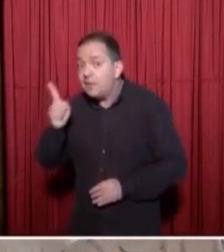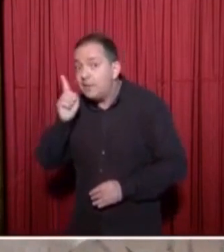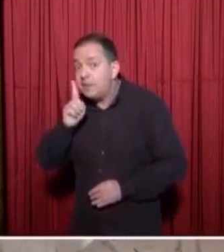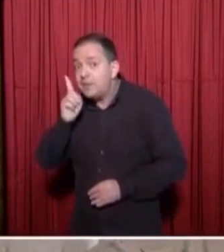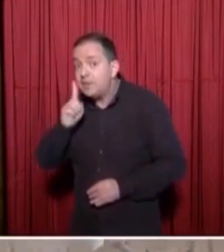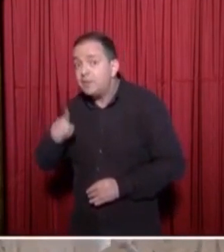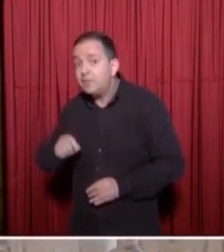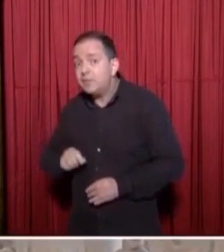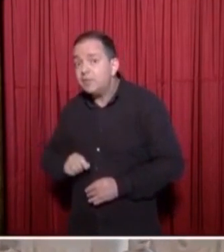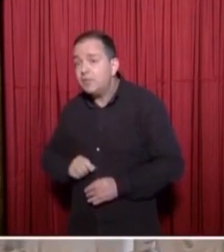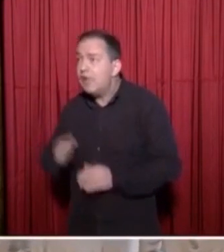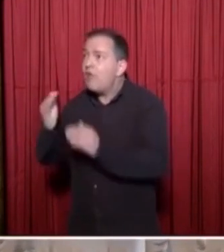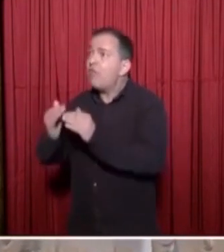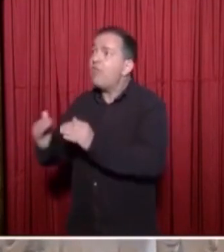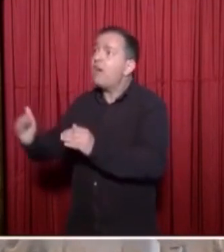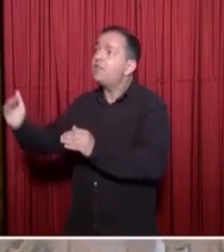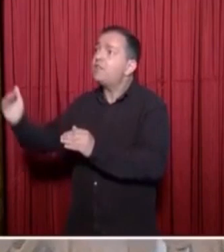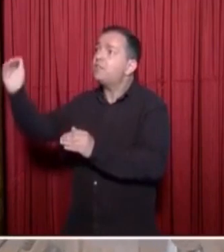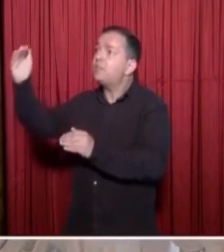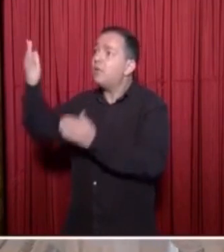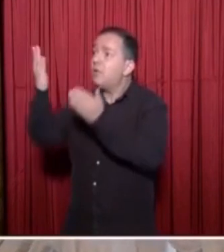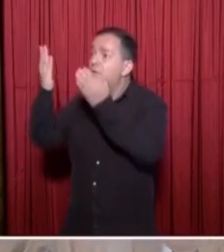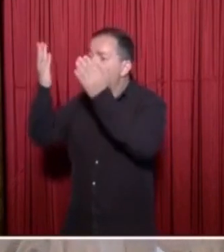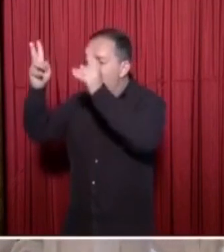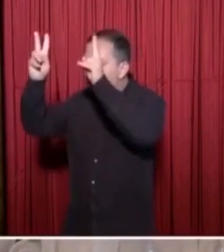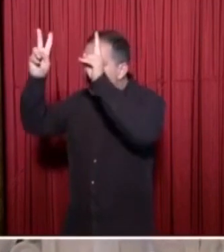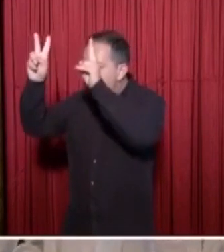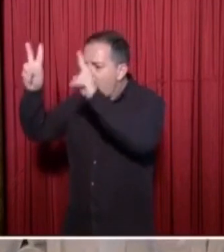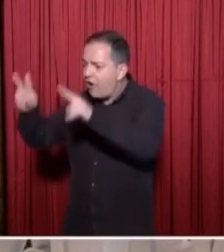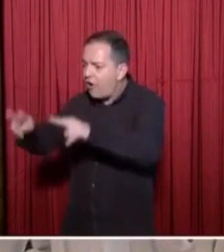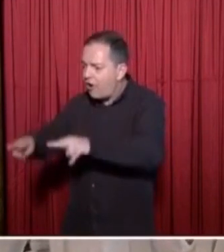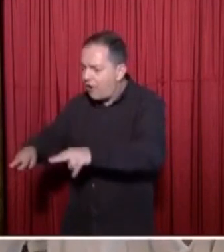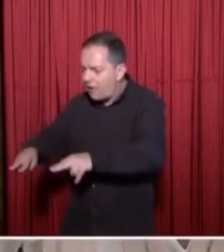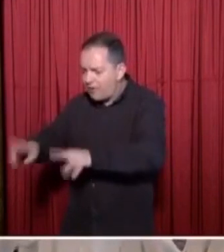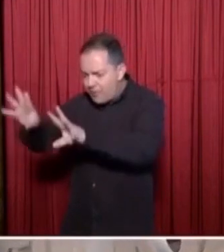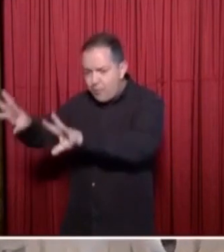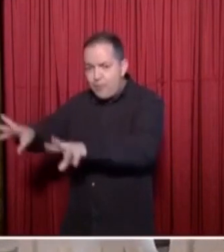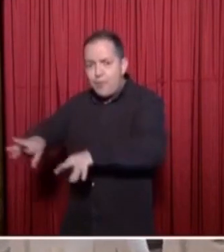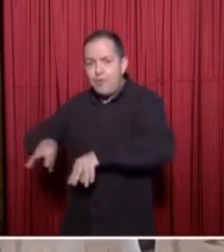Τον δεσπότη επεγείλος